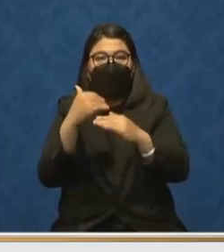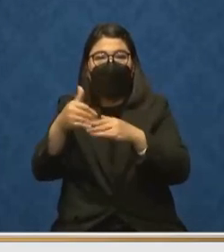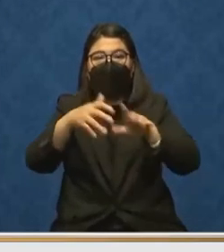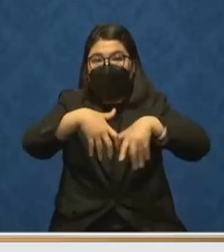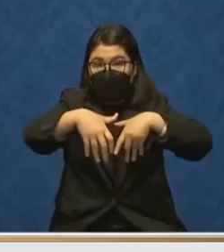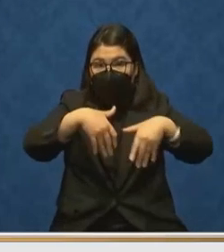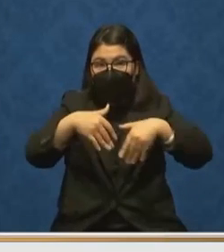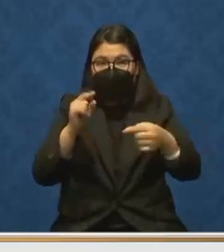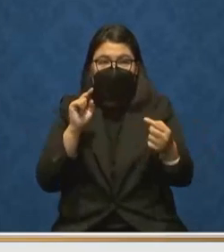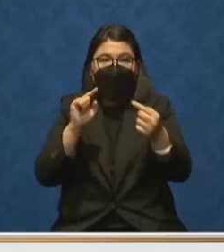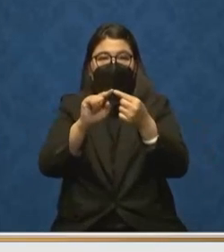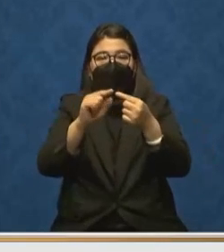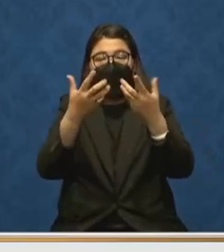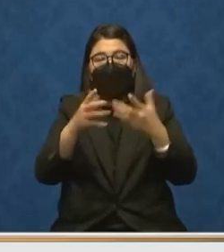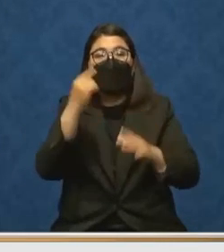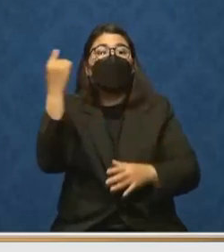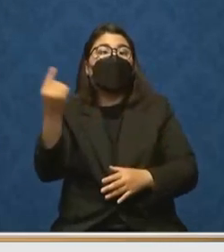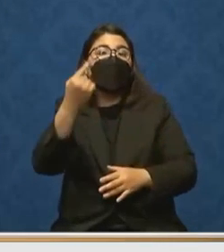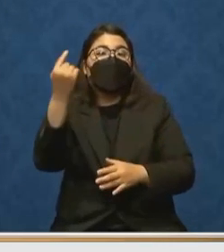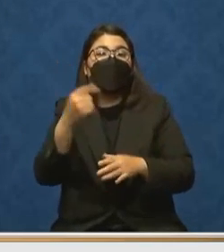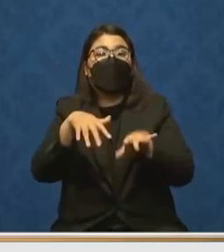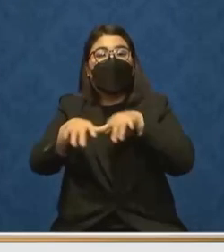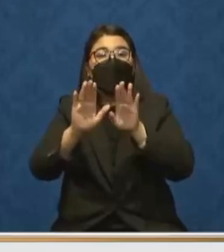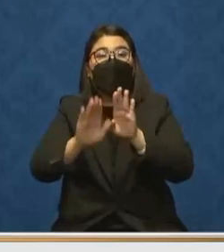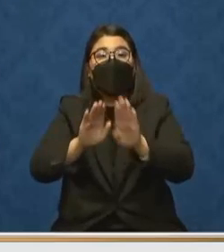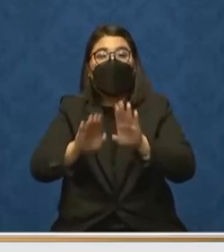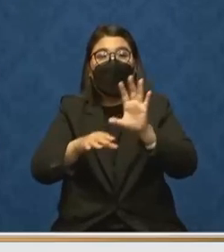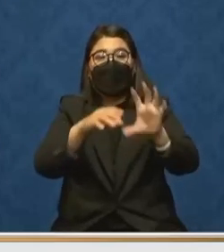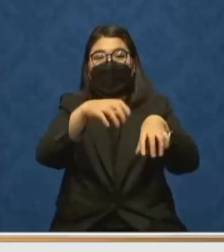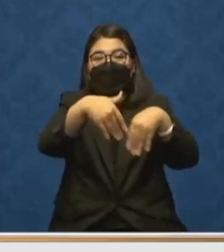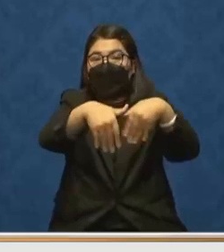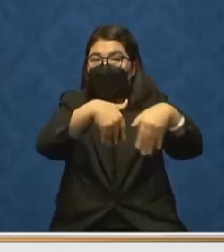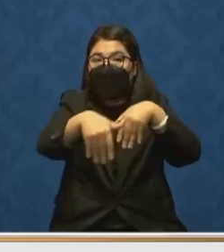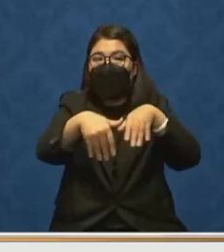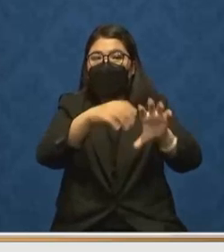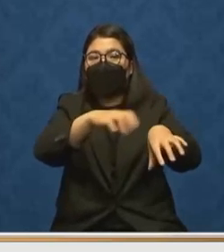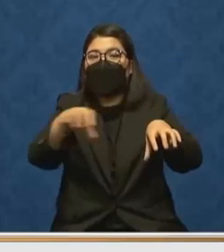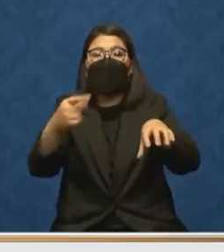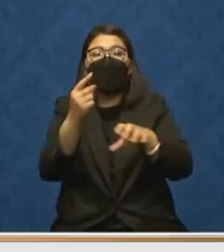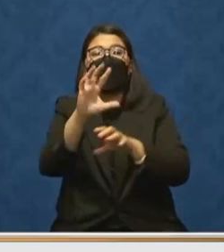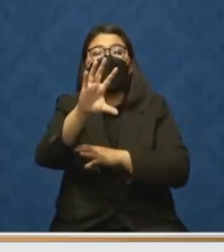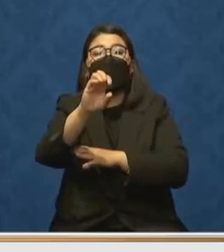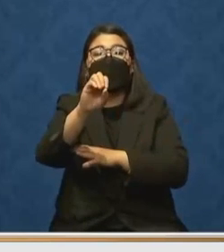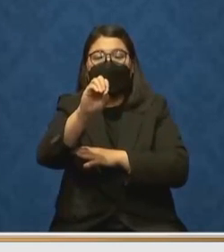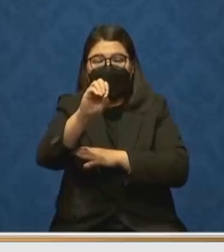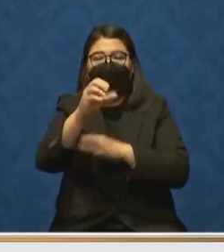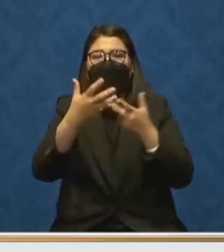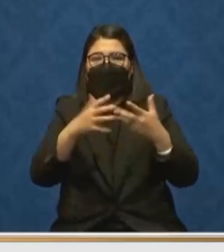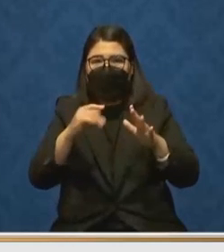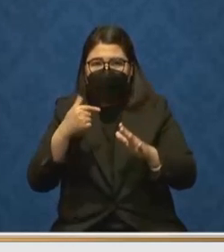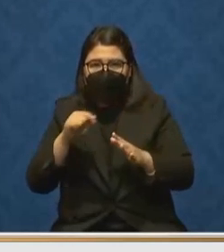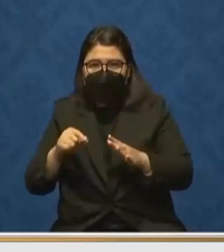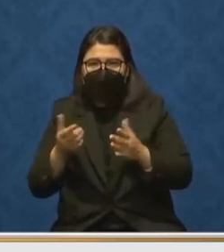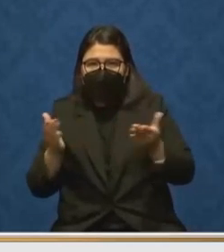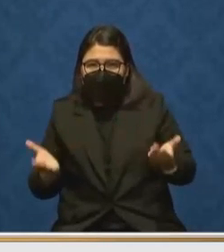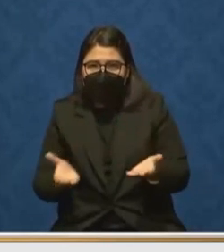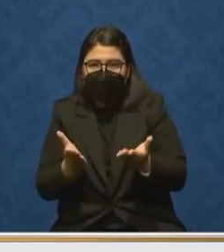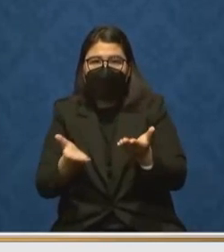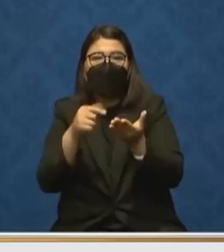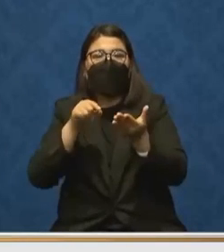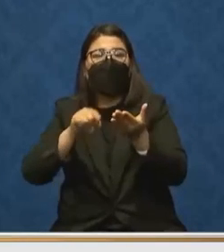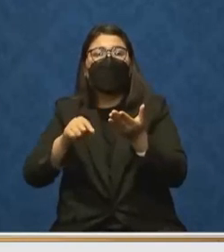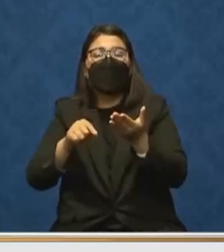าสู่มาตรฐานการท่องเที่ยวไทย50ชุมชนและผลักดันให้ชุมชนเข้าสู่ตลาดอุตสาหกรรมการท่องเที่ยวเพิ่มขึ้น20ชุมช